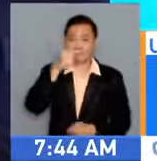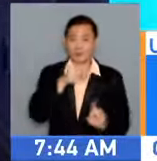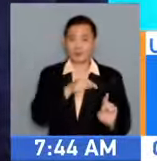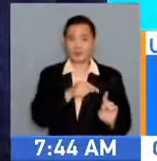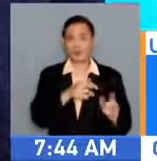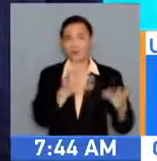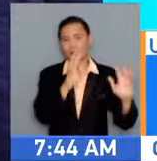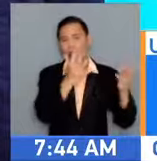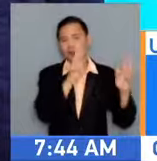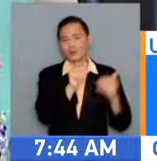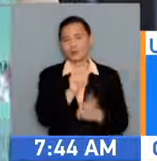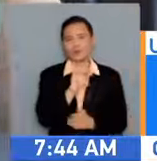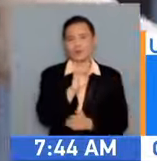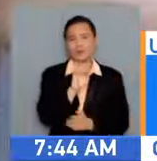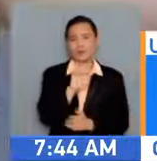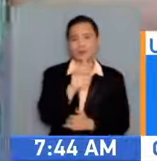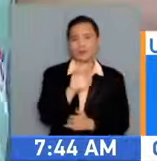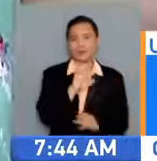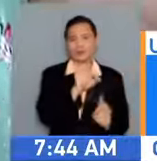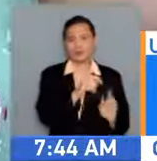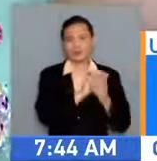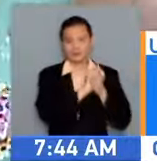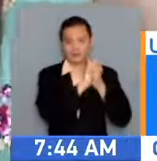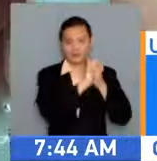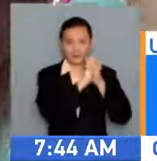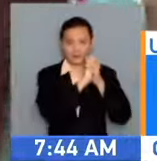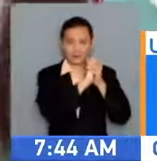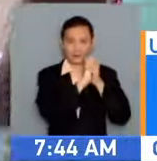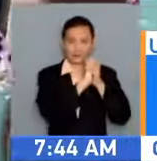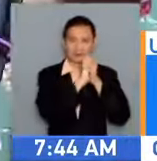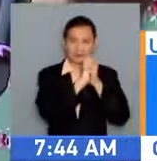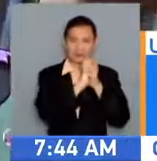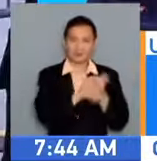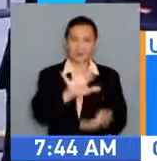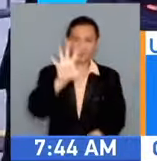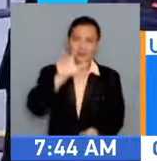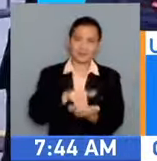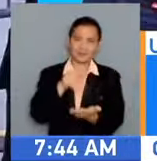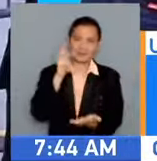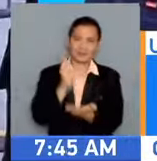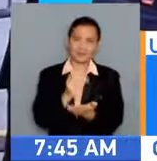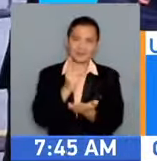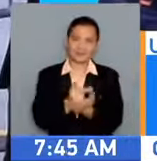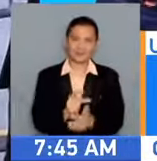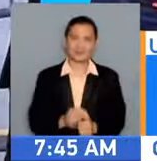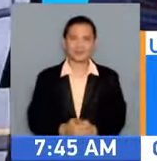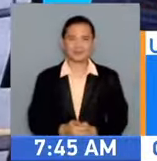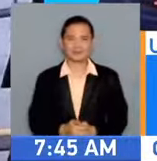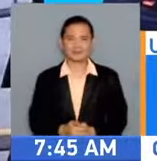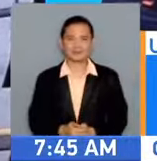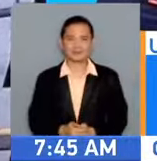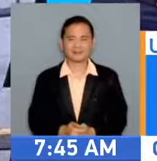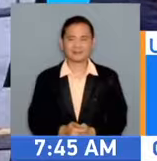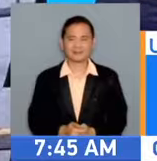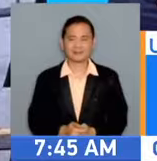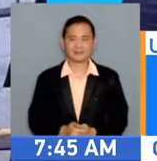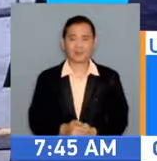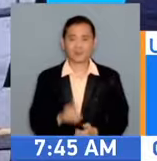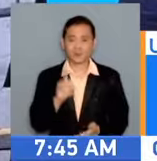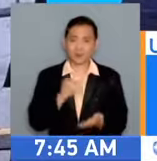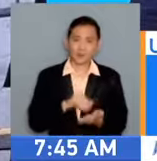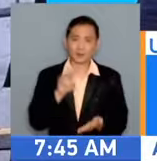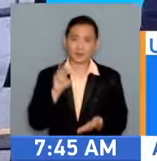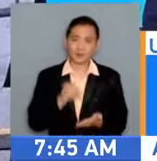Ayan, congrats, Adriel. Congrats, so Adriel. So meron ka 5,000 pesos. Give me your hand, alright? 1,000, 2,000,